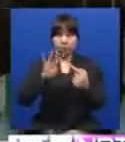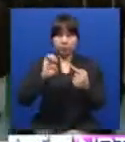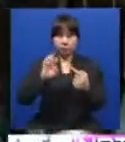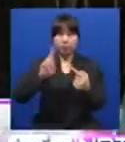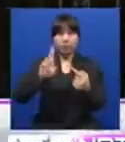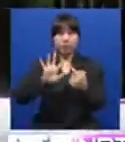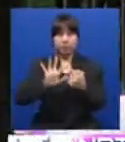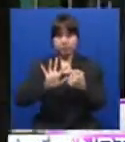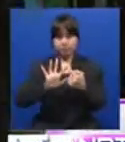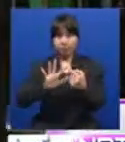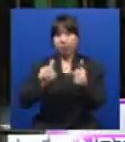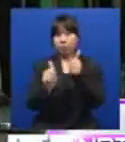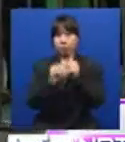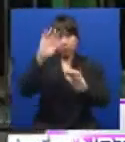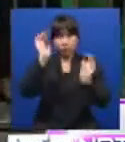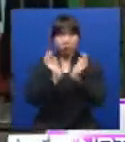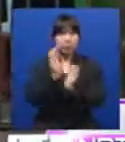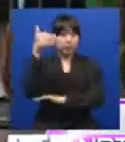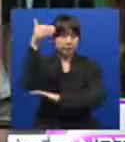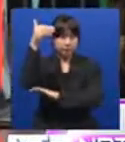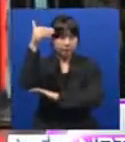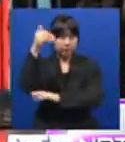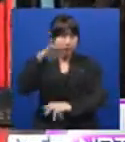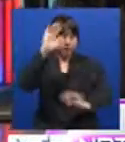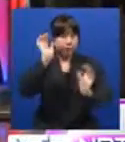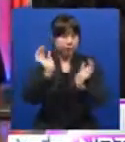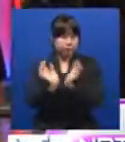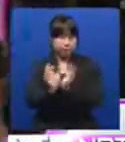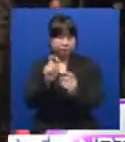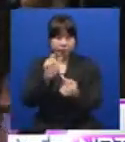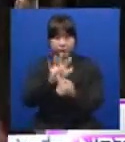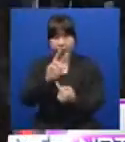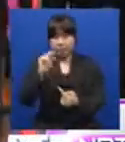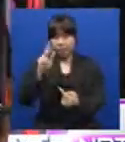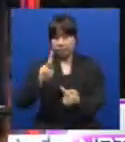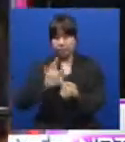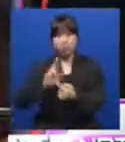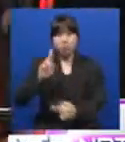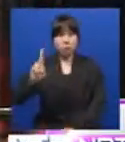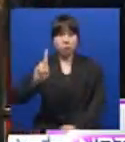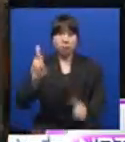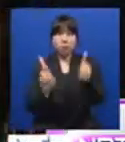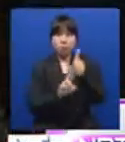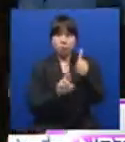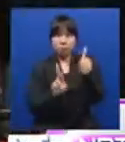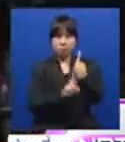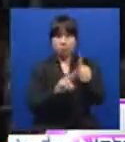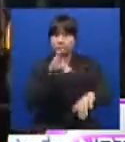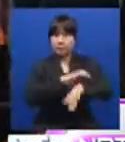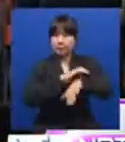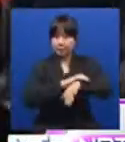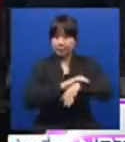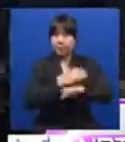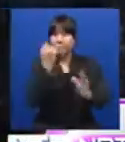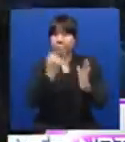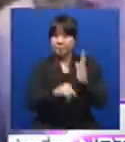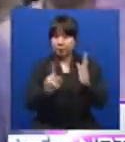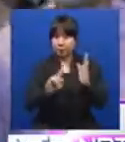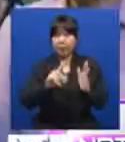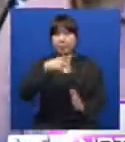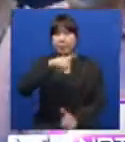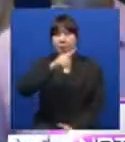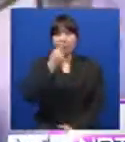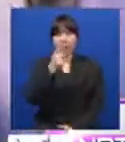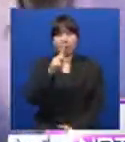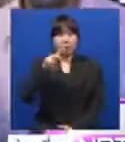ช่วยผู้บัญชาการตำรวจแห่งชาติพร้อมด้วยพันตำรวจเอกอังกูรคล้ายคลึงรองผู้บังคับการปราบปรามการกระทำความผิดเกี่ยวกับการ